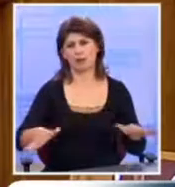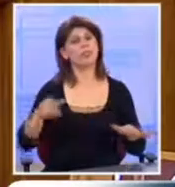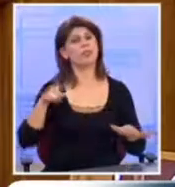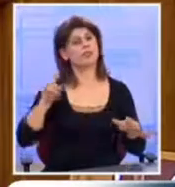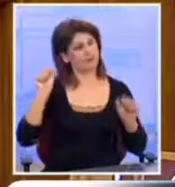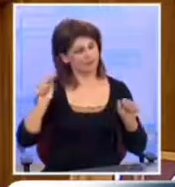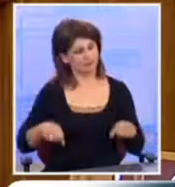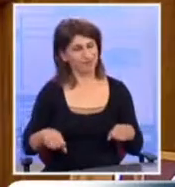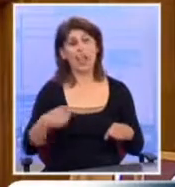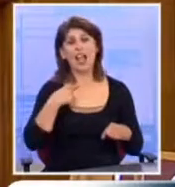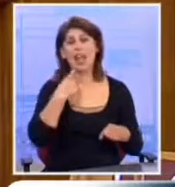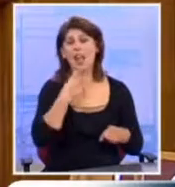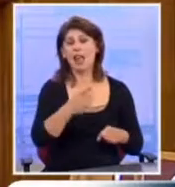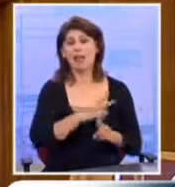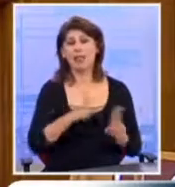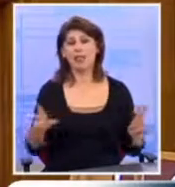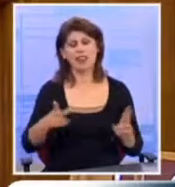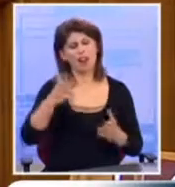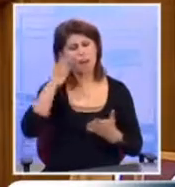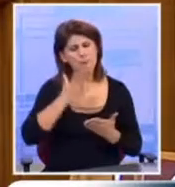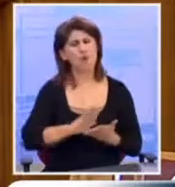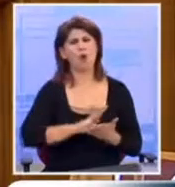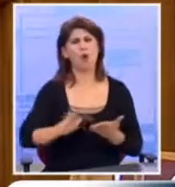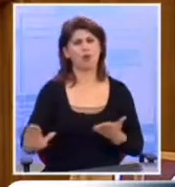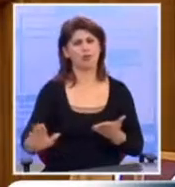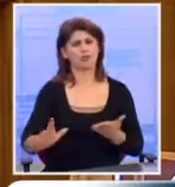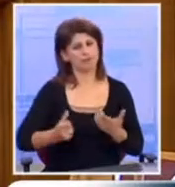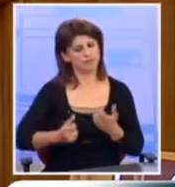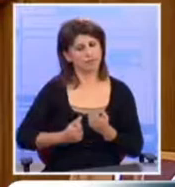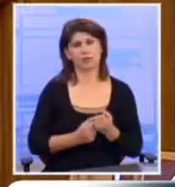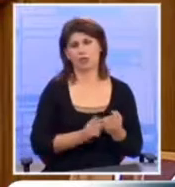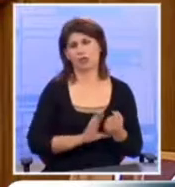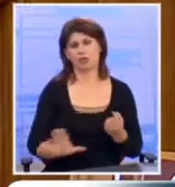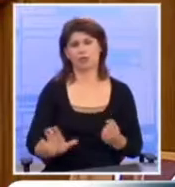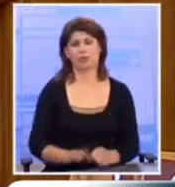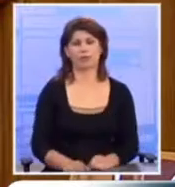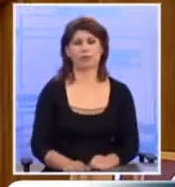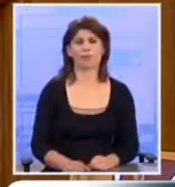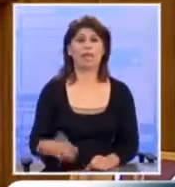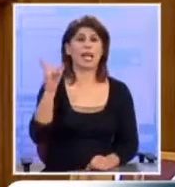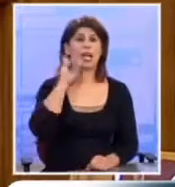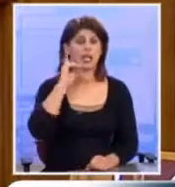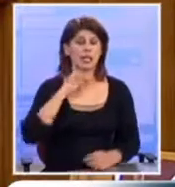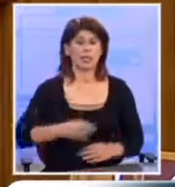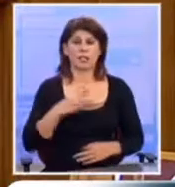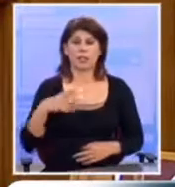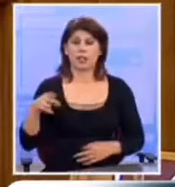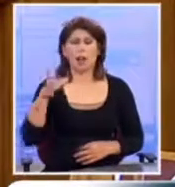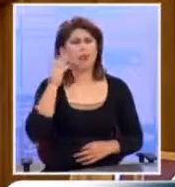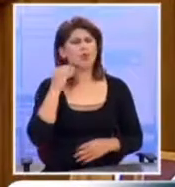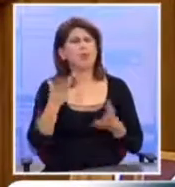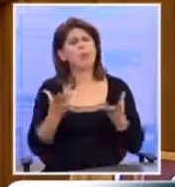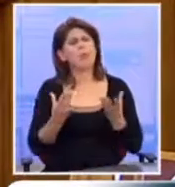ναι, δηλώνουμε απόλυτα μεροληπτικοί. Κυρίες και κύριοι συνάδελφοι, ακούστηκαν